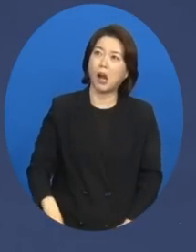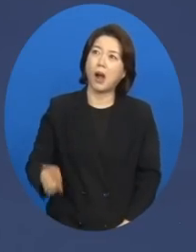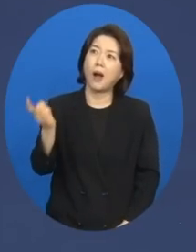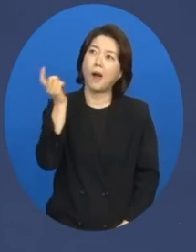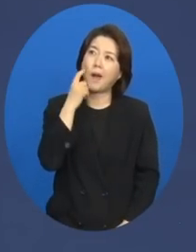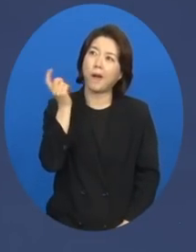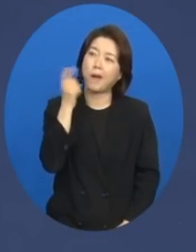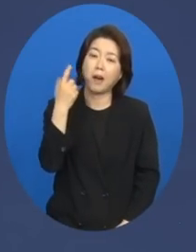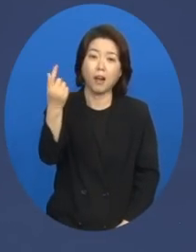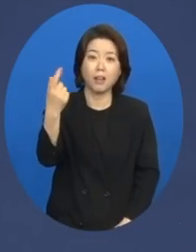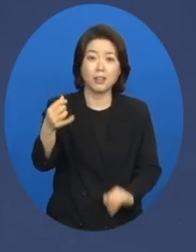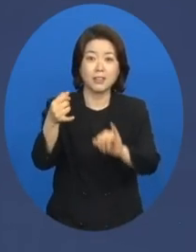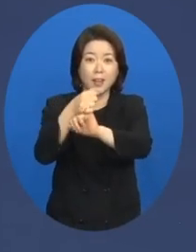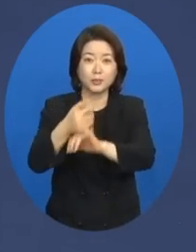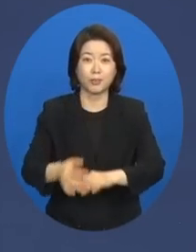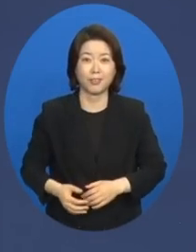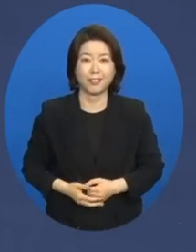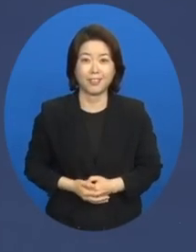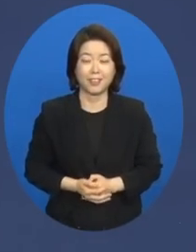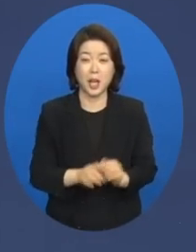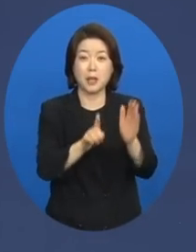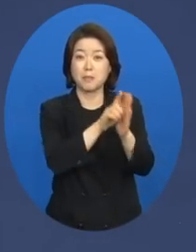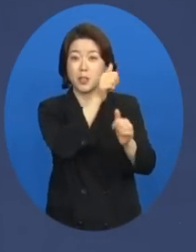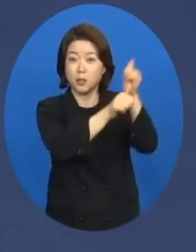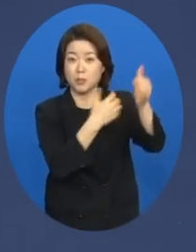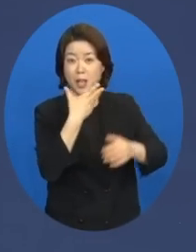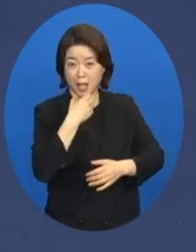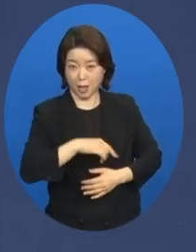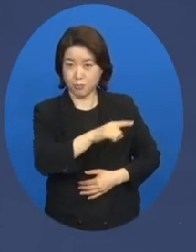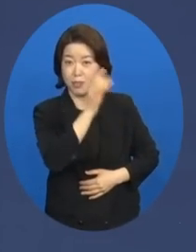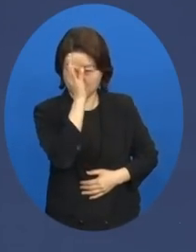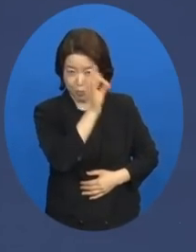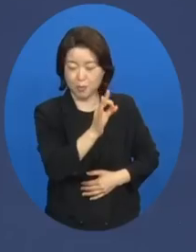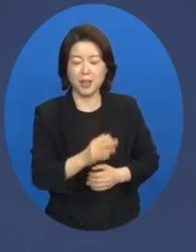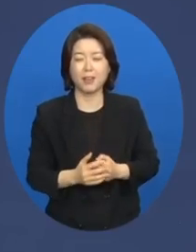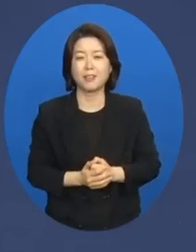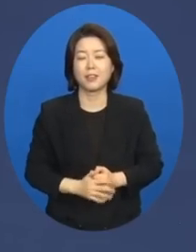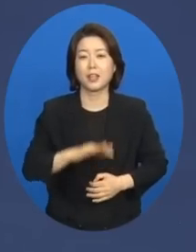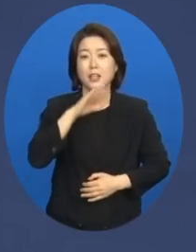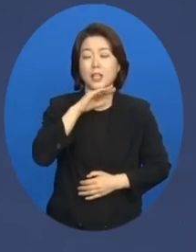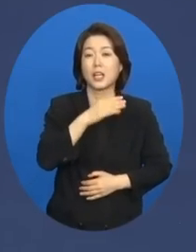약속. 믿음의 조상 아브라함만 해도